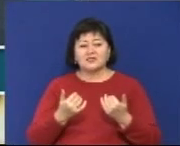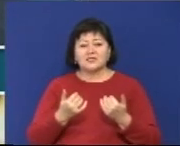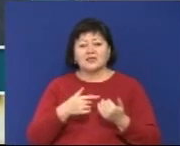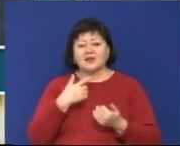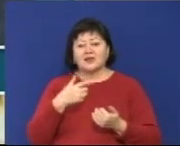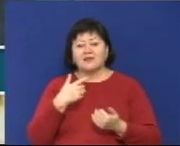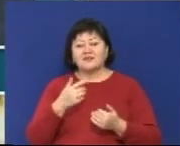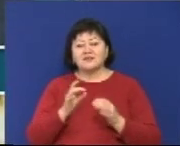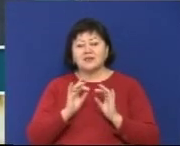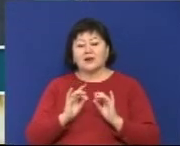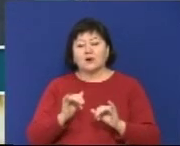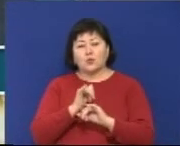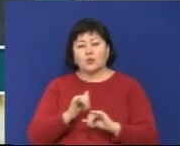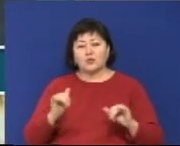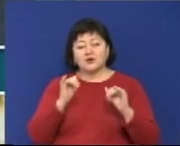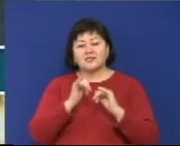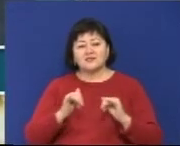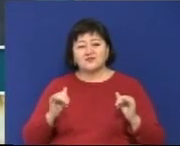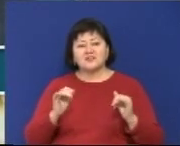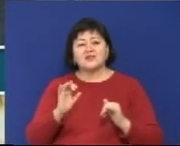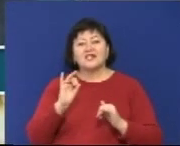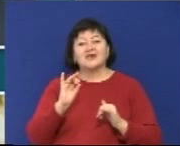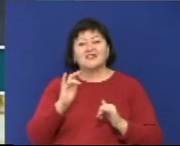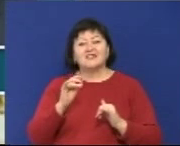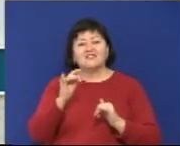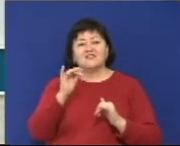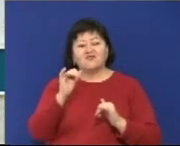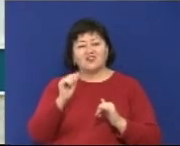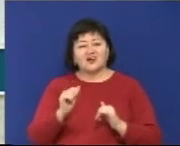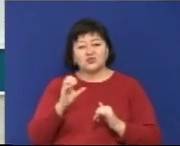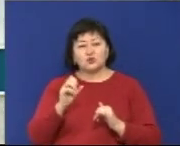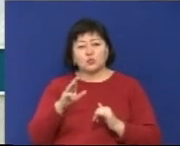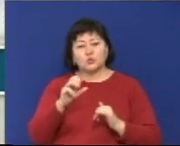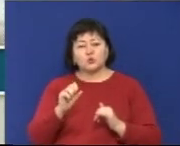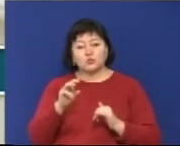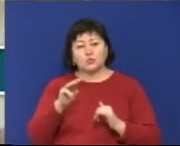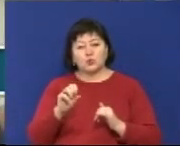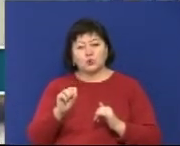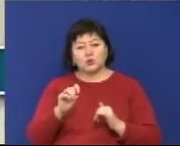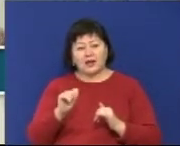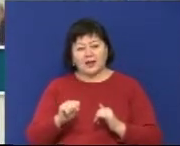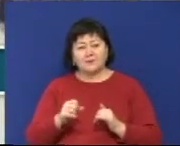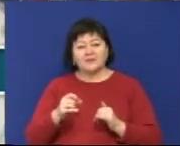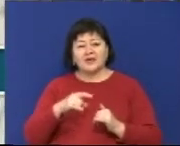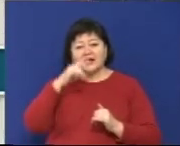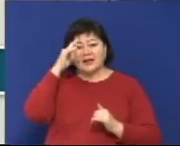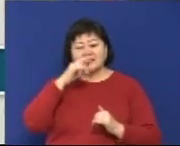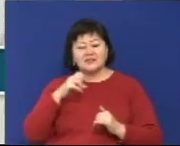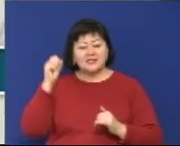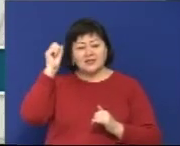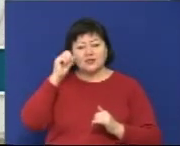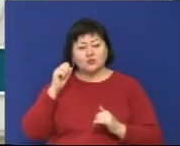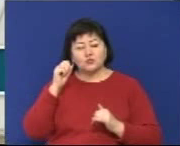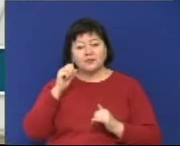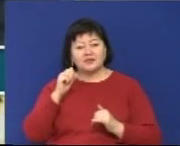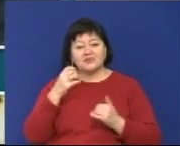конечно же, о развитии инфраструктуры, коммуникации между нашими государствами. Так получилось, что Казахстан и Узбекистан в значительной